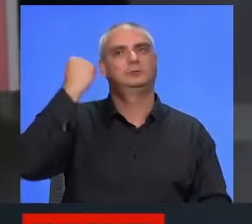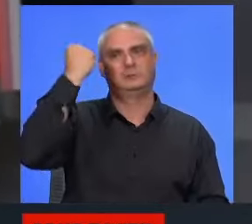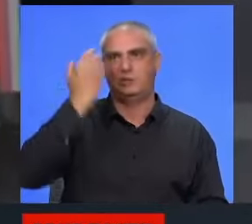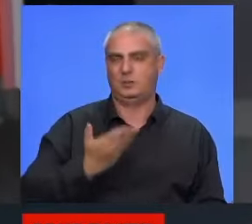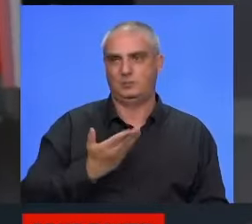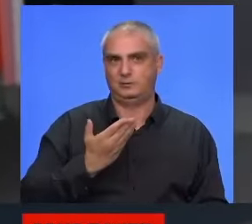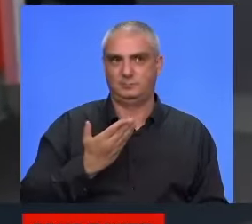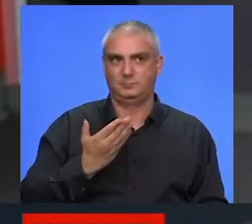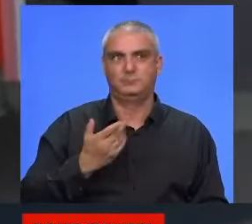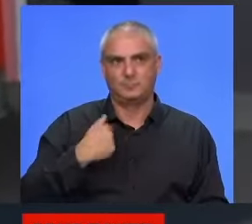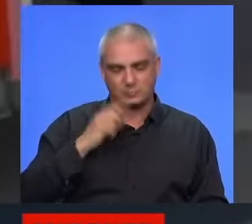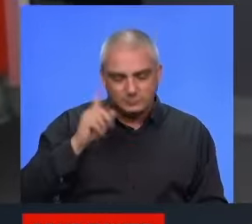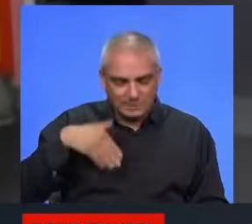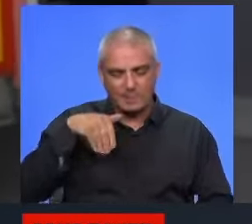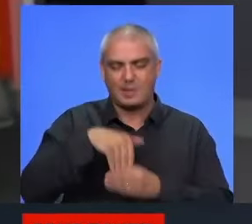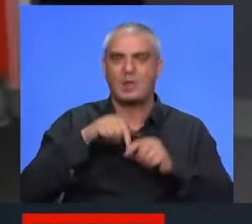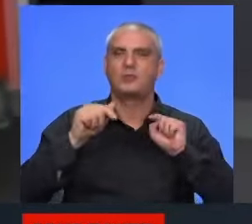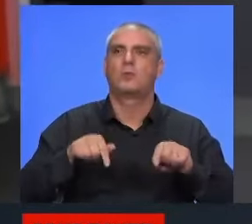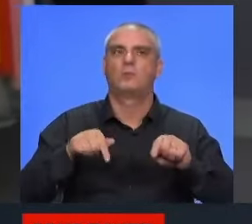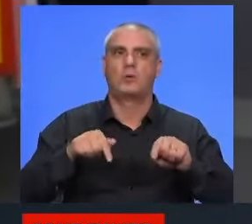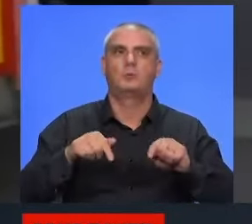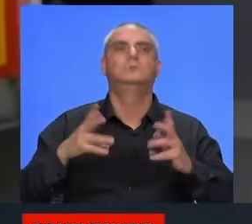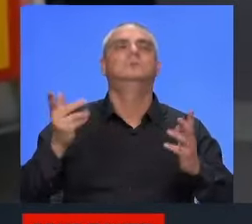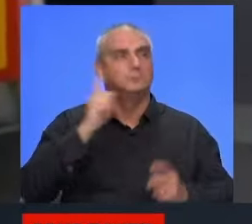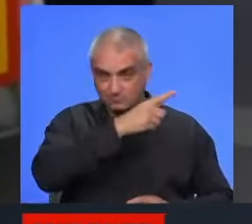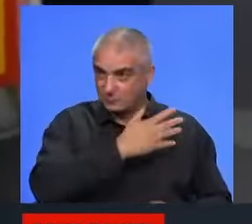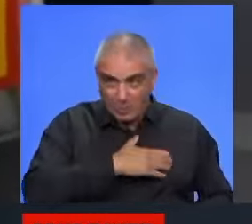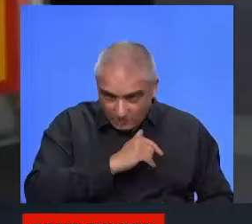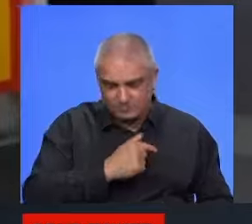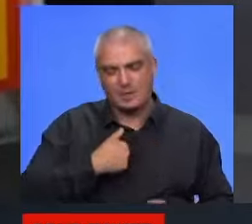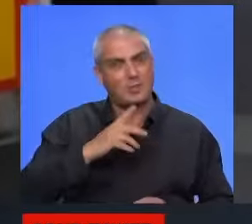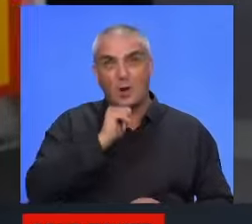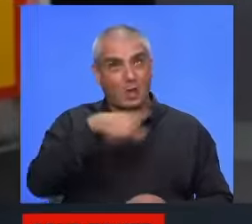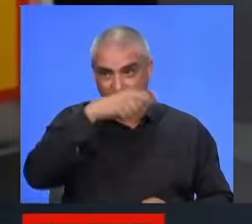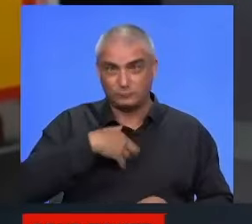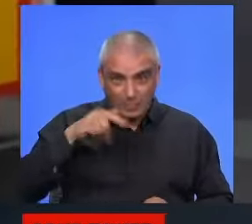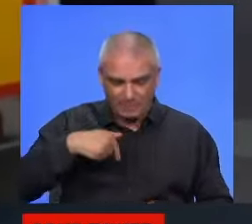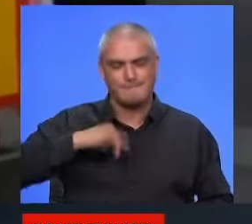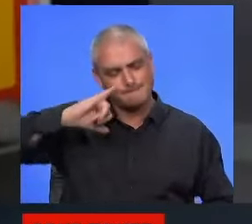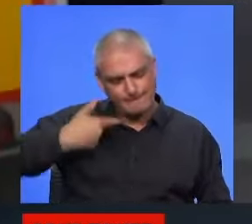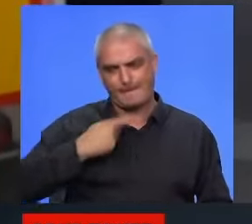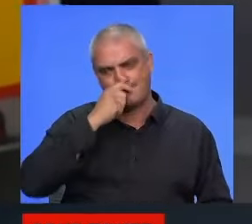אנחנו צריכים להיות פה, על הפעם ועל חמתם של כל מי שלא רוצה שנהיה פה,